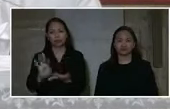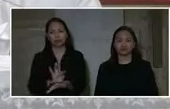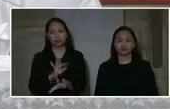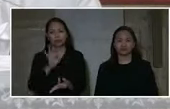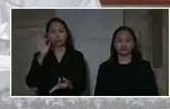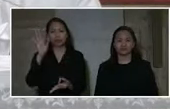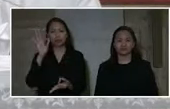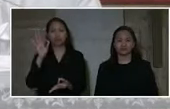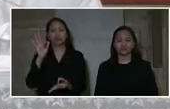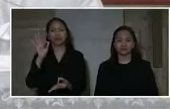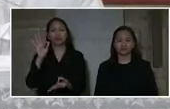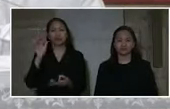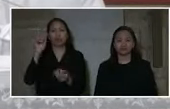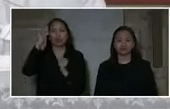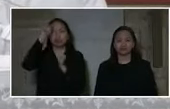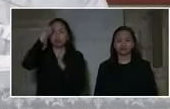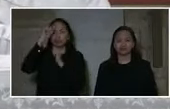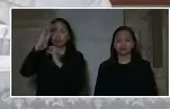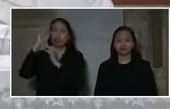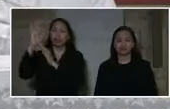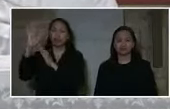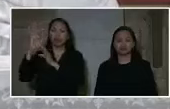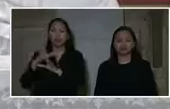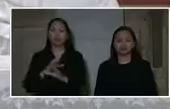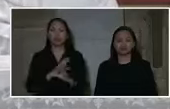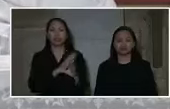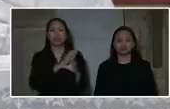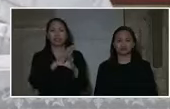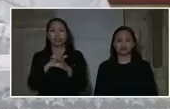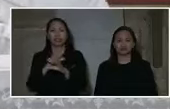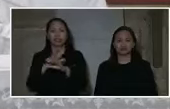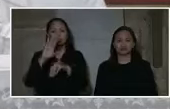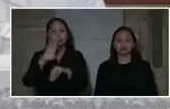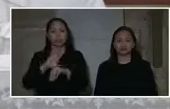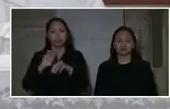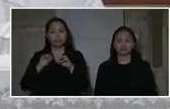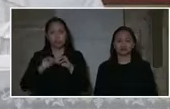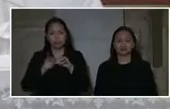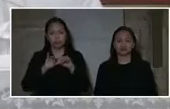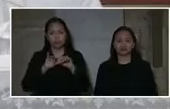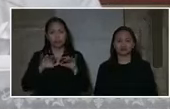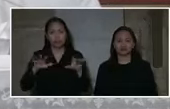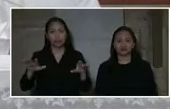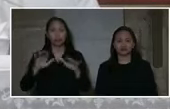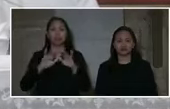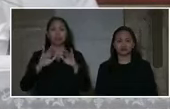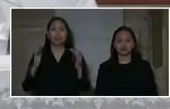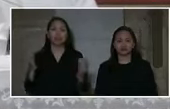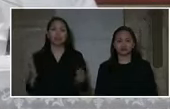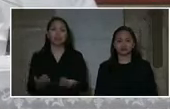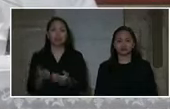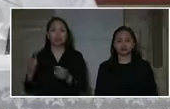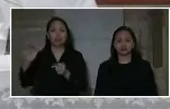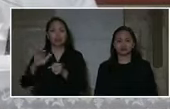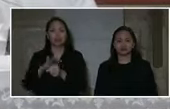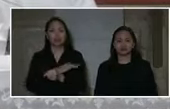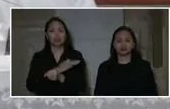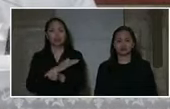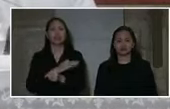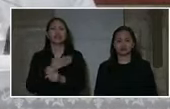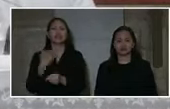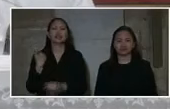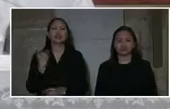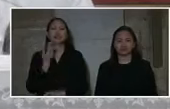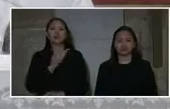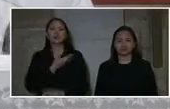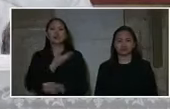Santo. Ama, lingapin mo ang iyong simbahang laganap sa buong daigdig. Puspusin mo kami sa